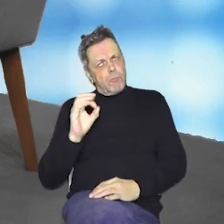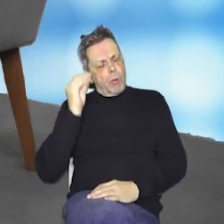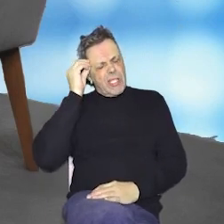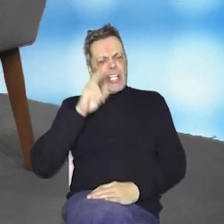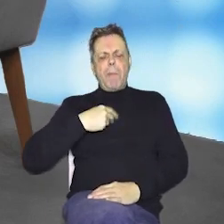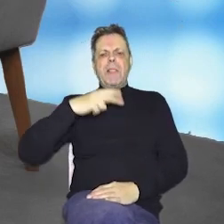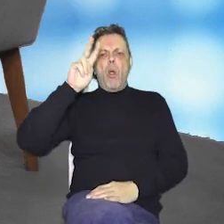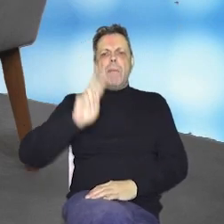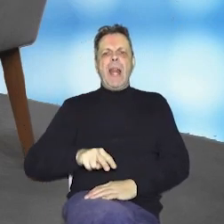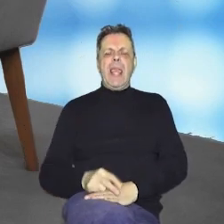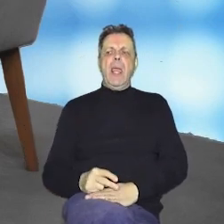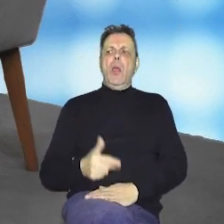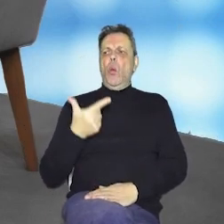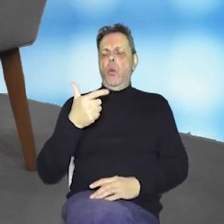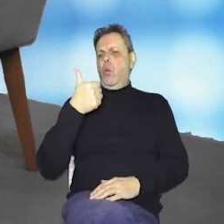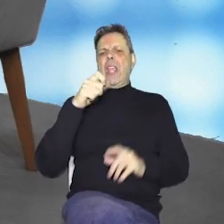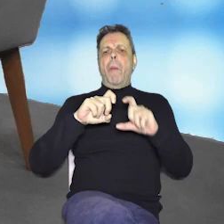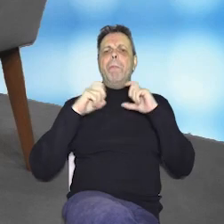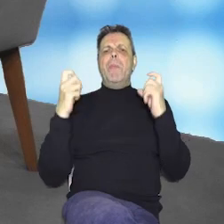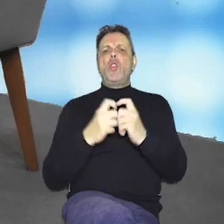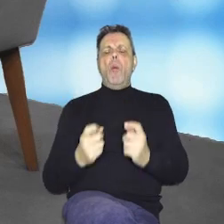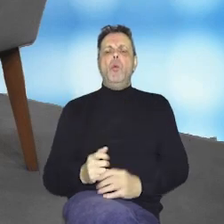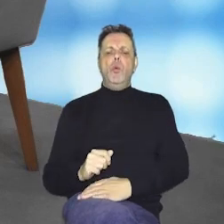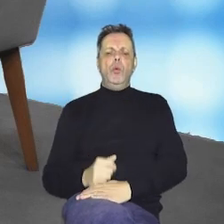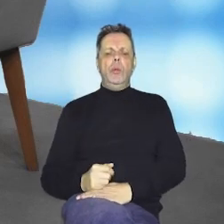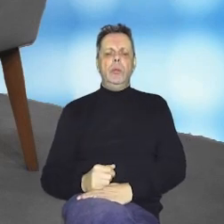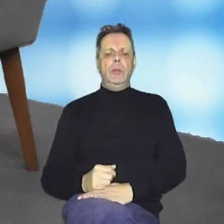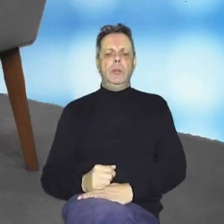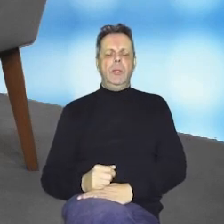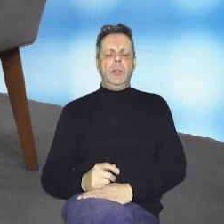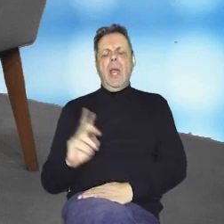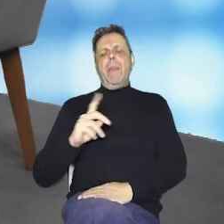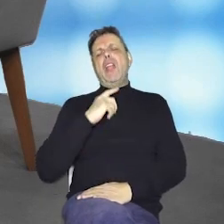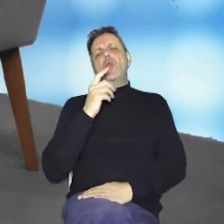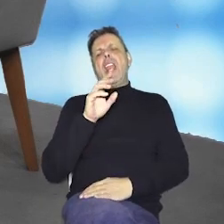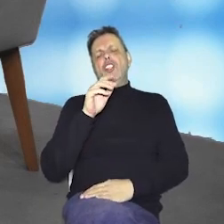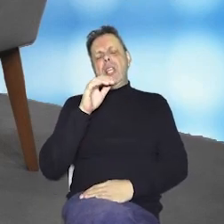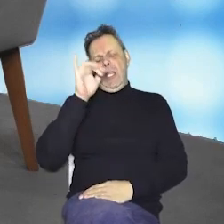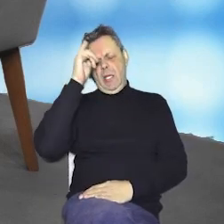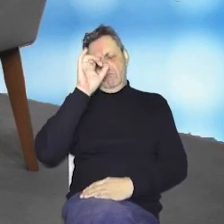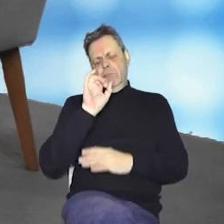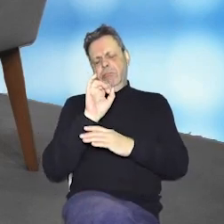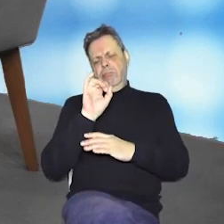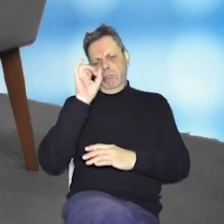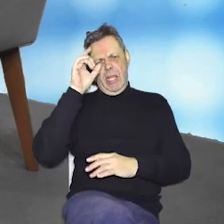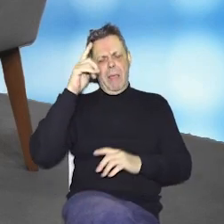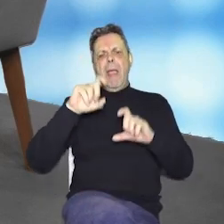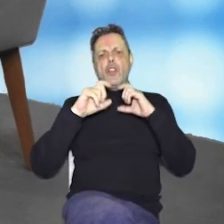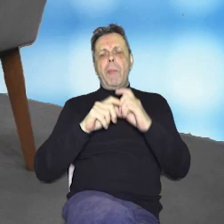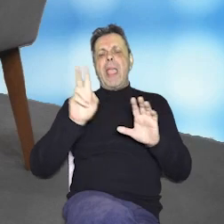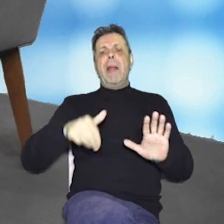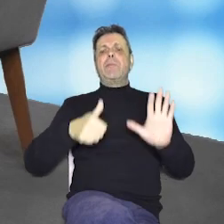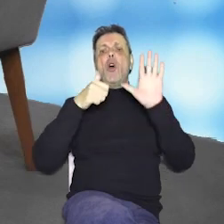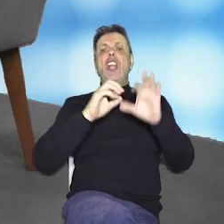sjećam, imali smo u nekom domu, da sad ne spominjem, iako to su bilo u medijima, ne znam, 6